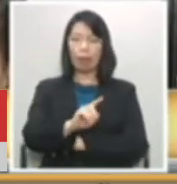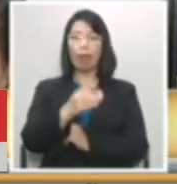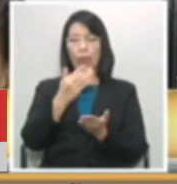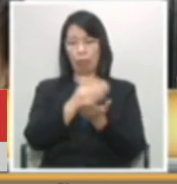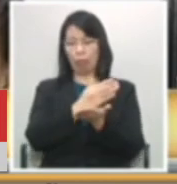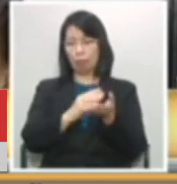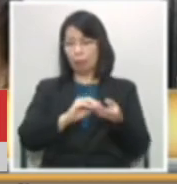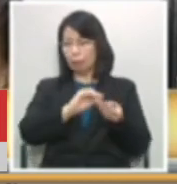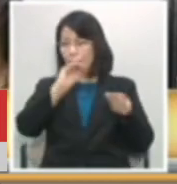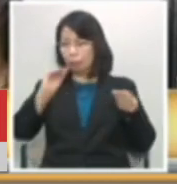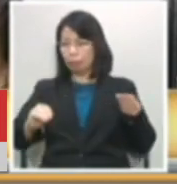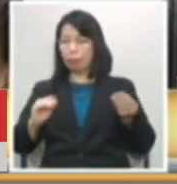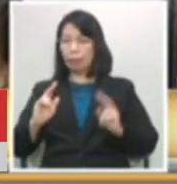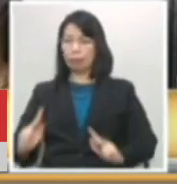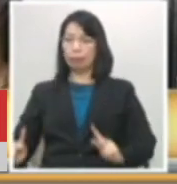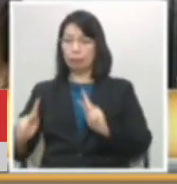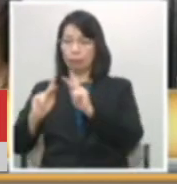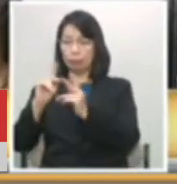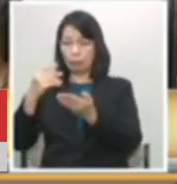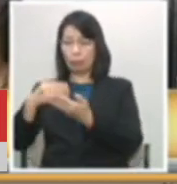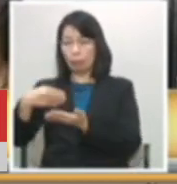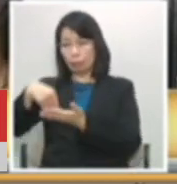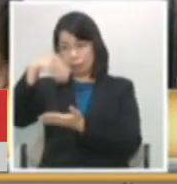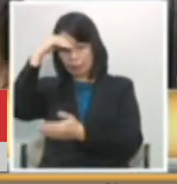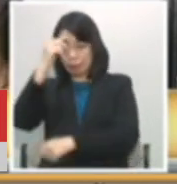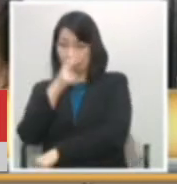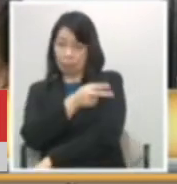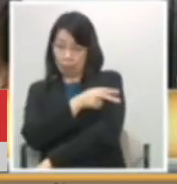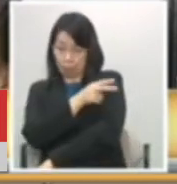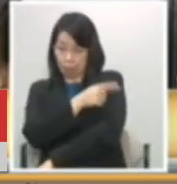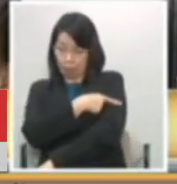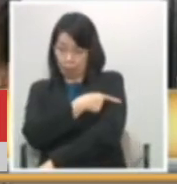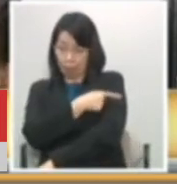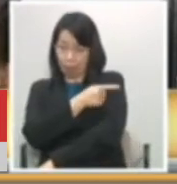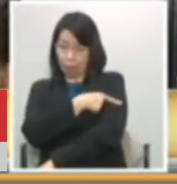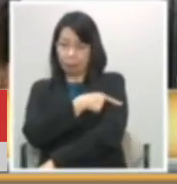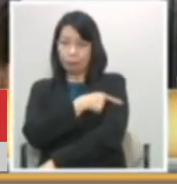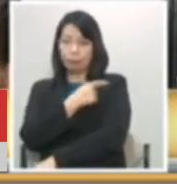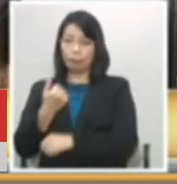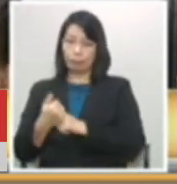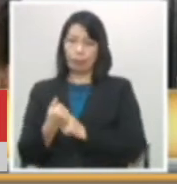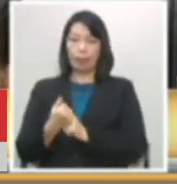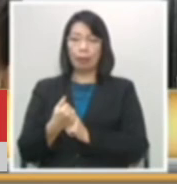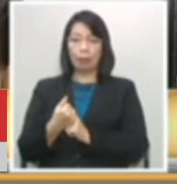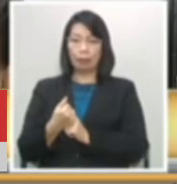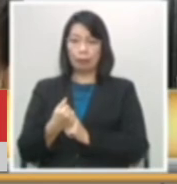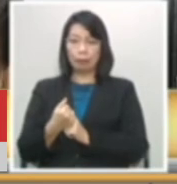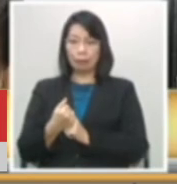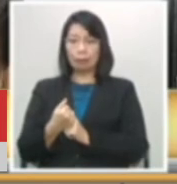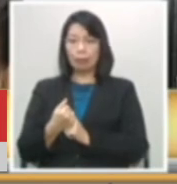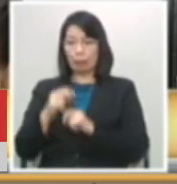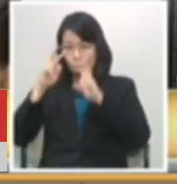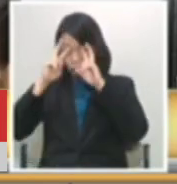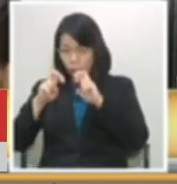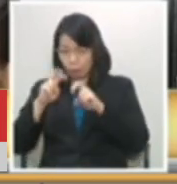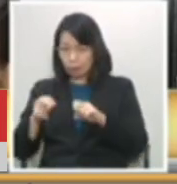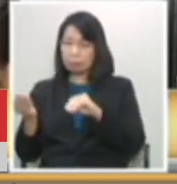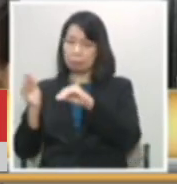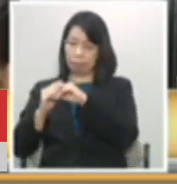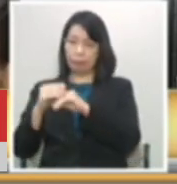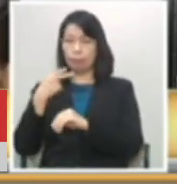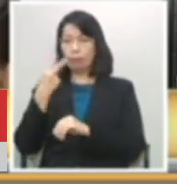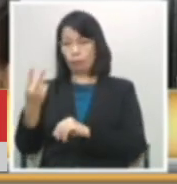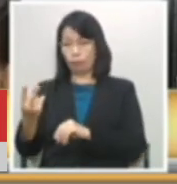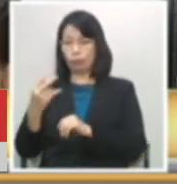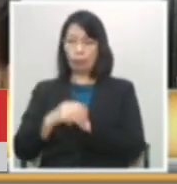วิทยาศาสตร์วิจัยและนวัตกรรมซึ่งถ้าพวกเราเชื่อตามนั้นได้มันก็คงไม่มีปัญหาแ